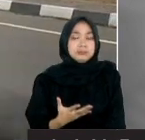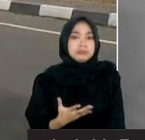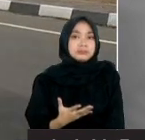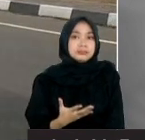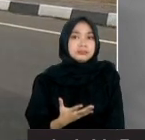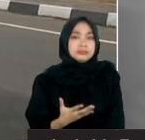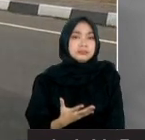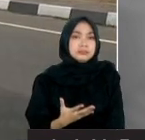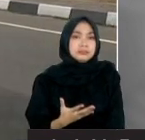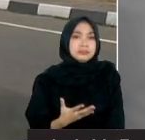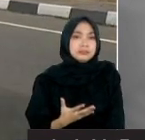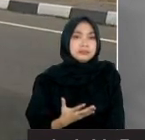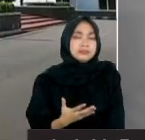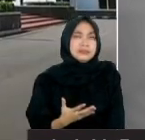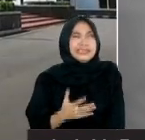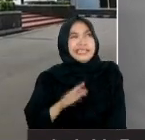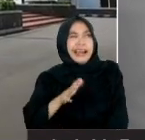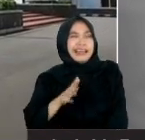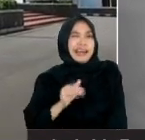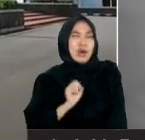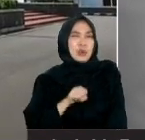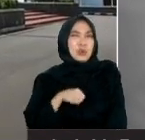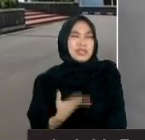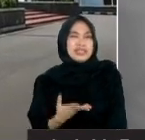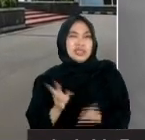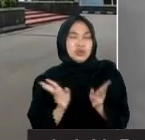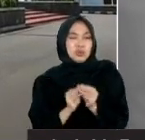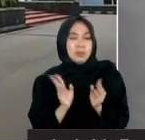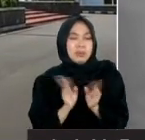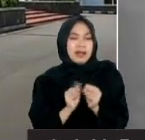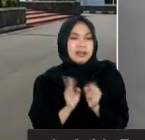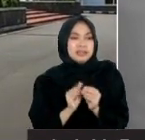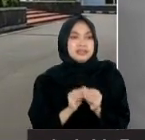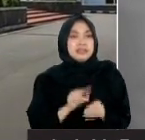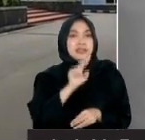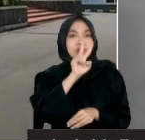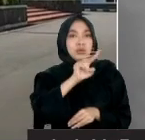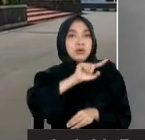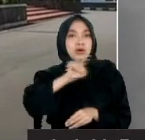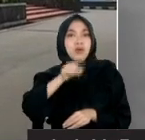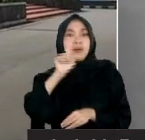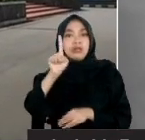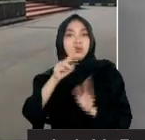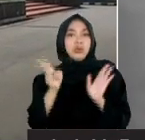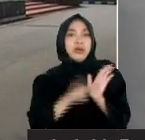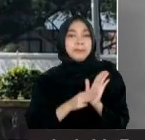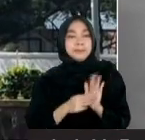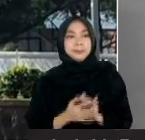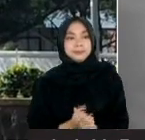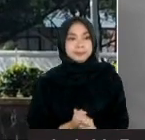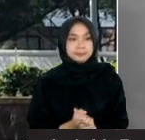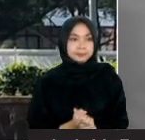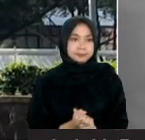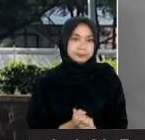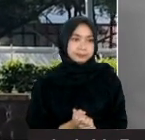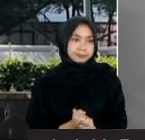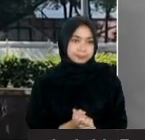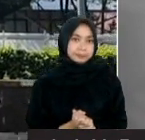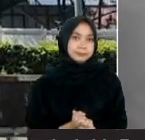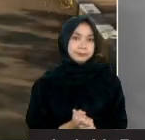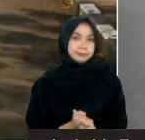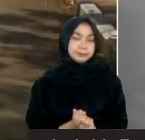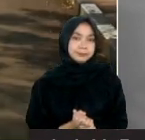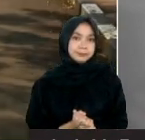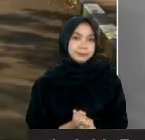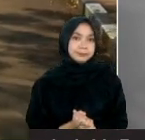kejadian penipuan ini kurang lebih berjumlah 2,1 miliar. Seperti itu,